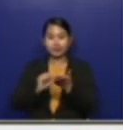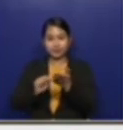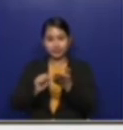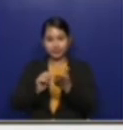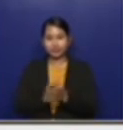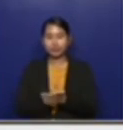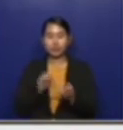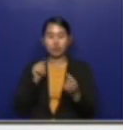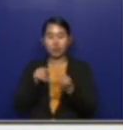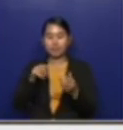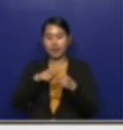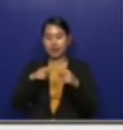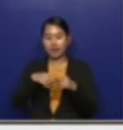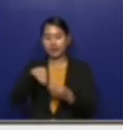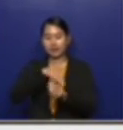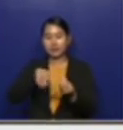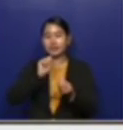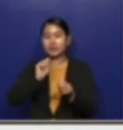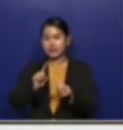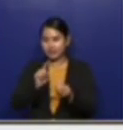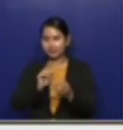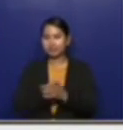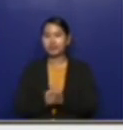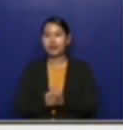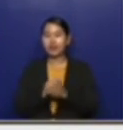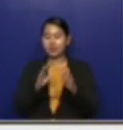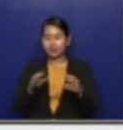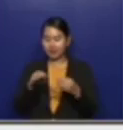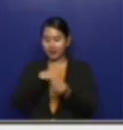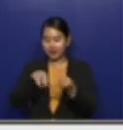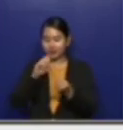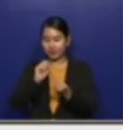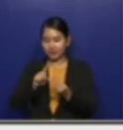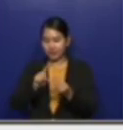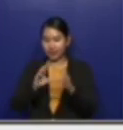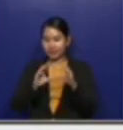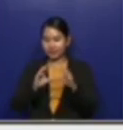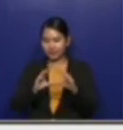ปัญหาเศรษฐกิจปากท้องให้คลี่คลายโดยเร็วขอบพระคุณครับ